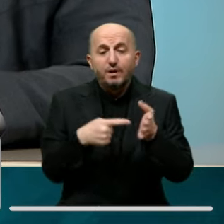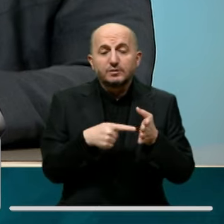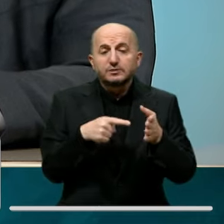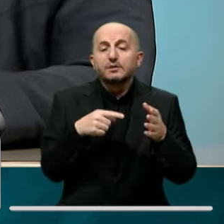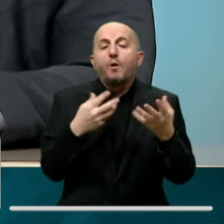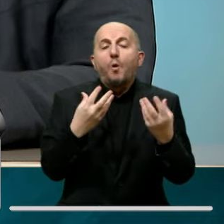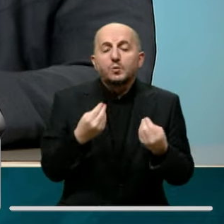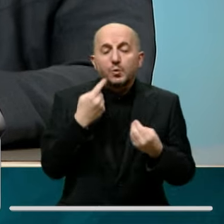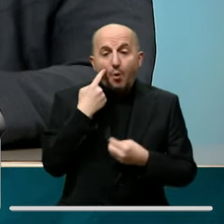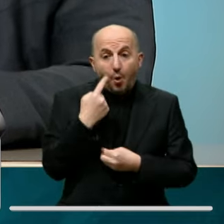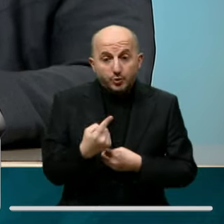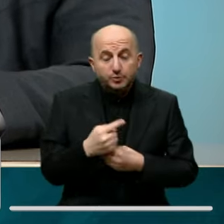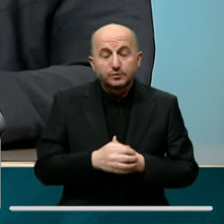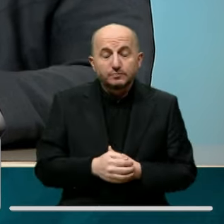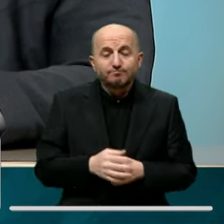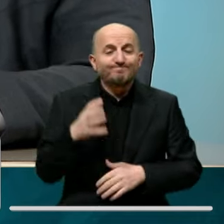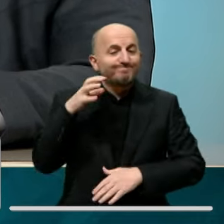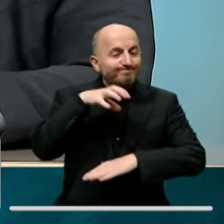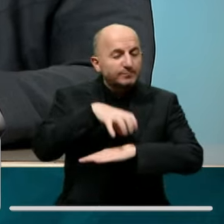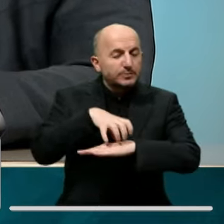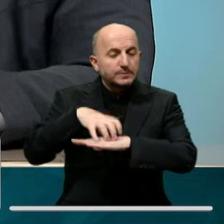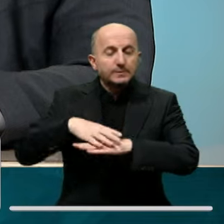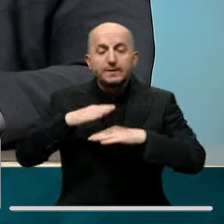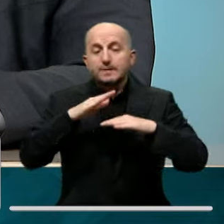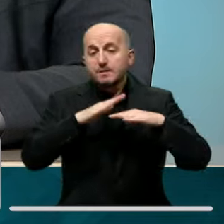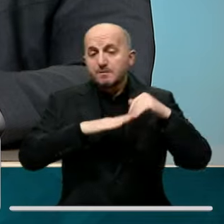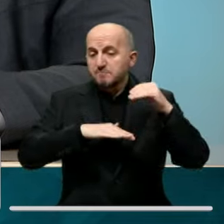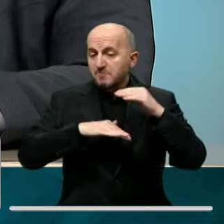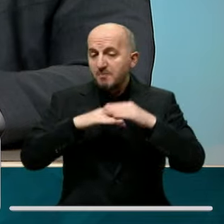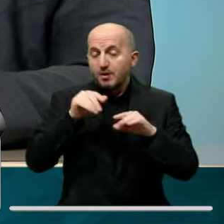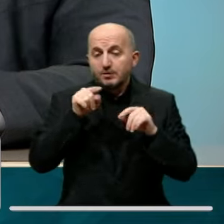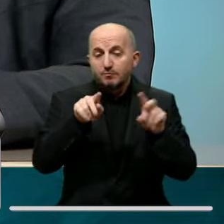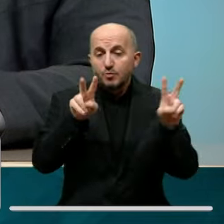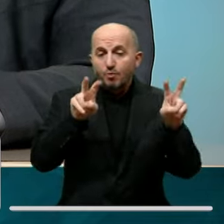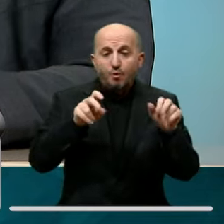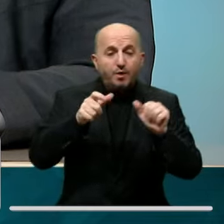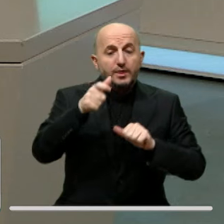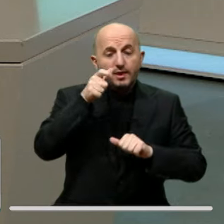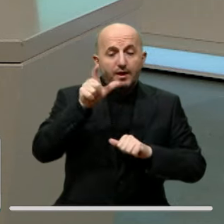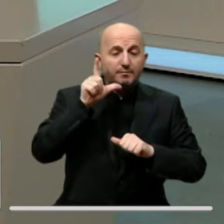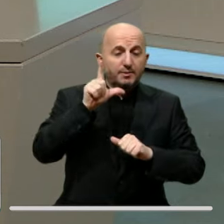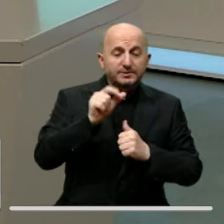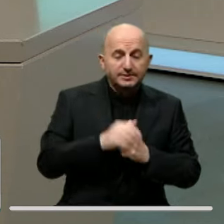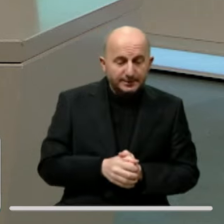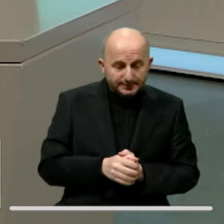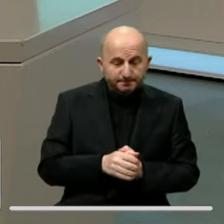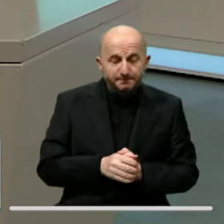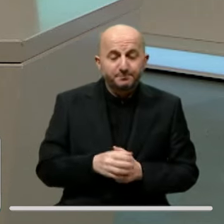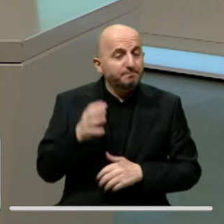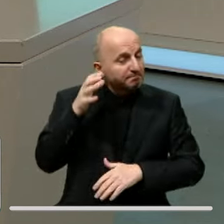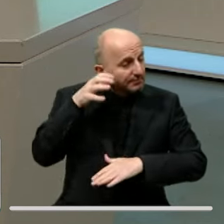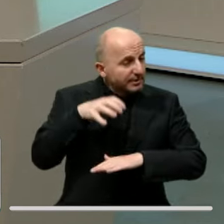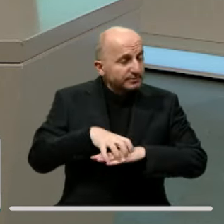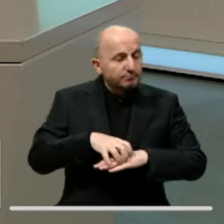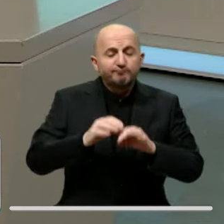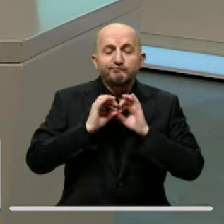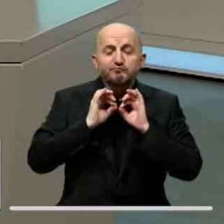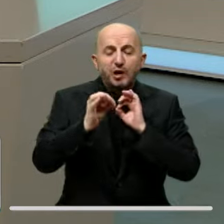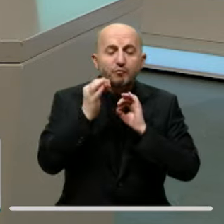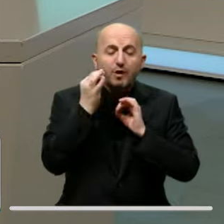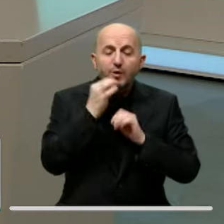görüyoruz. Mescitlerimizi yaparken bu hususa riayet etmemiz lazım. Yani mescitleri takva